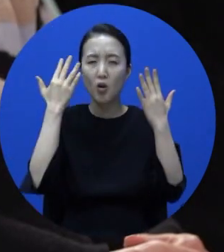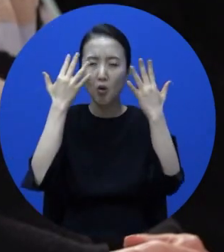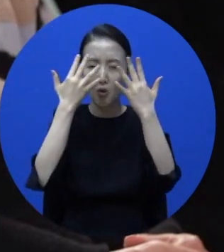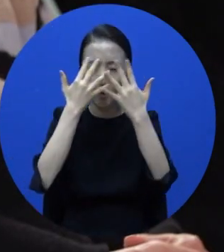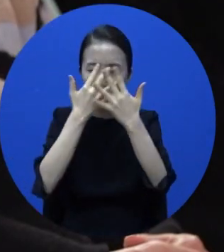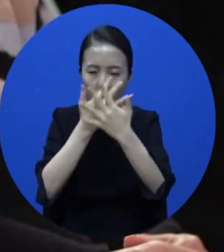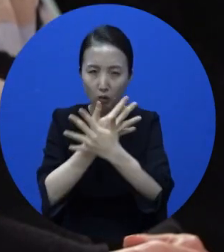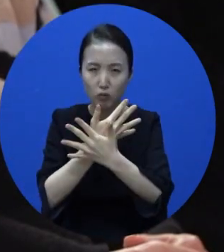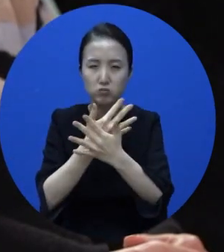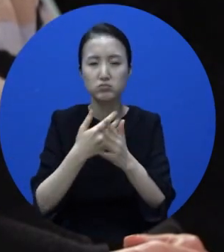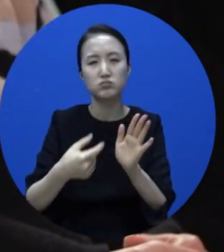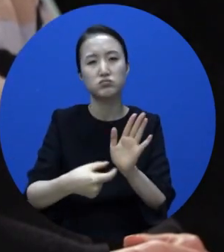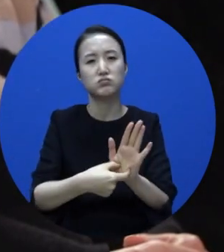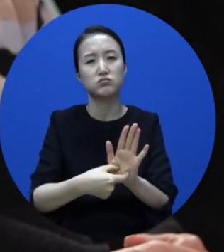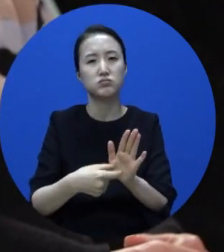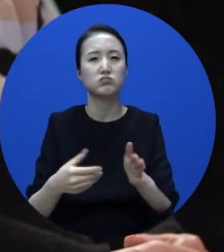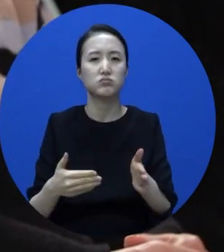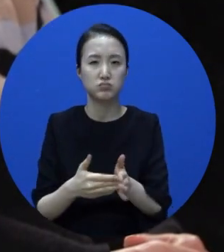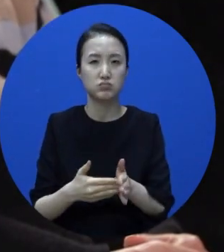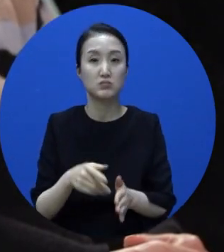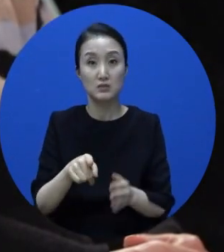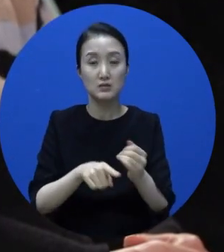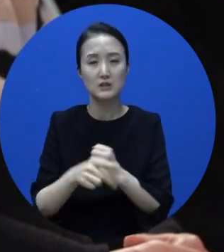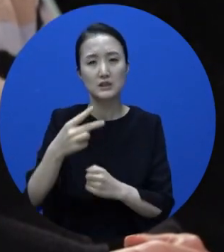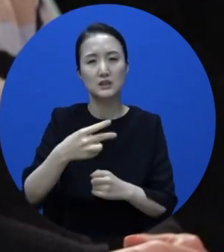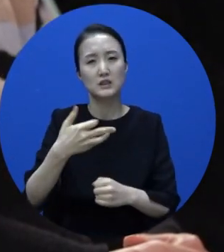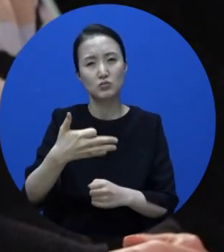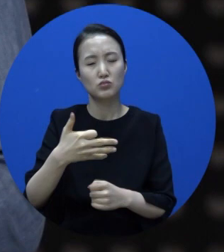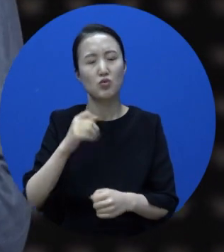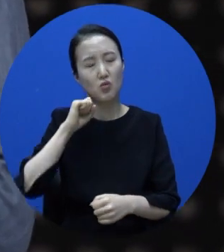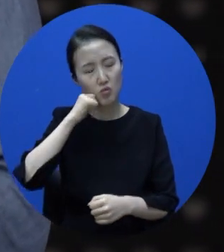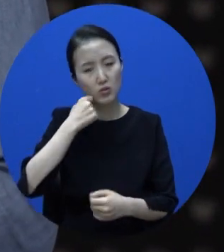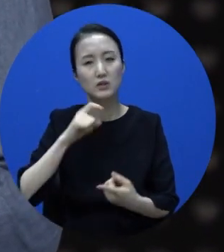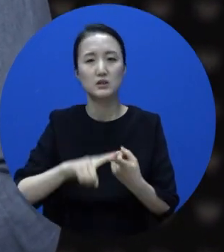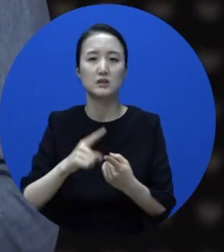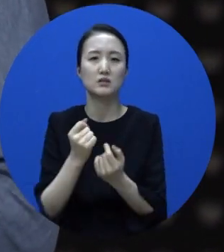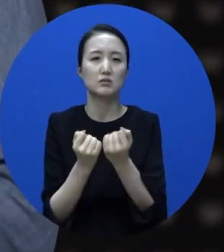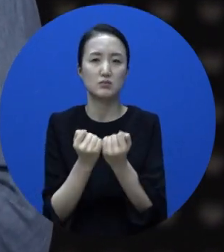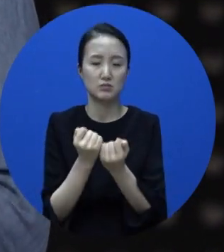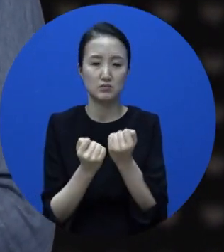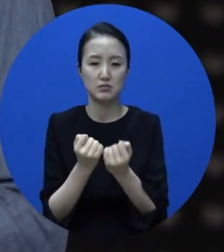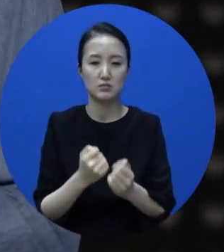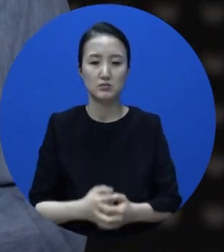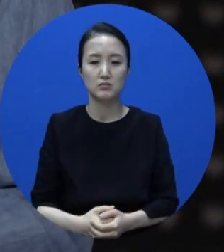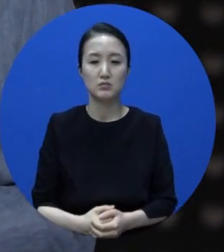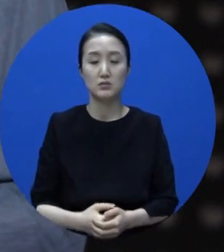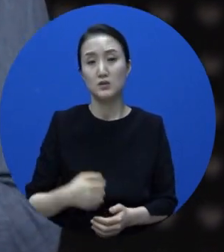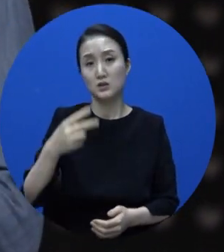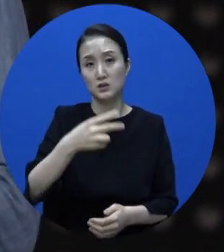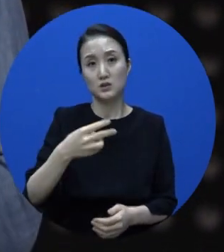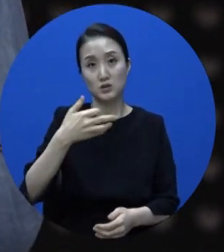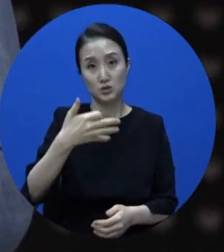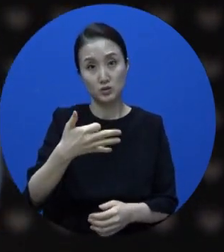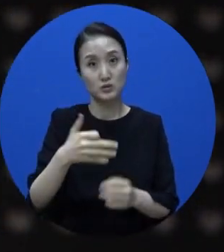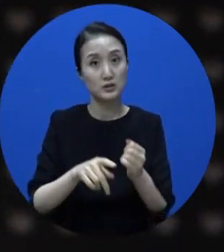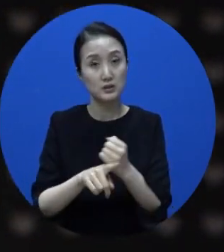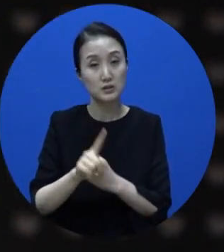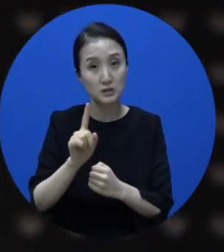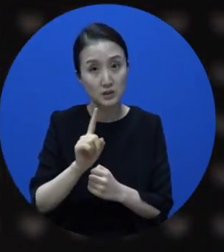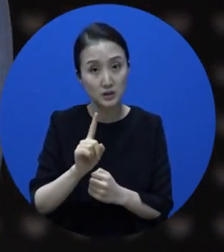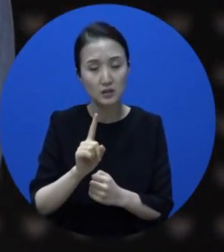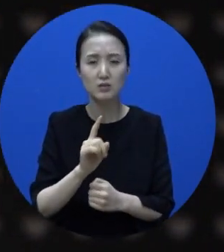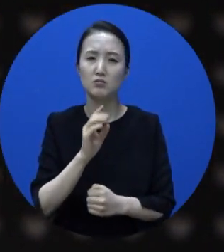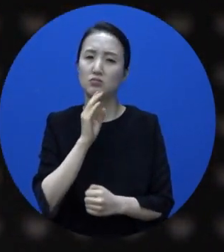을 정의 내린 겁니다 그런데 2019년 은 어쨌든 경제가 점점점 도미노가